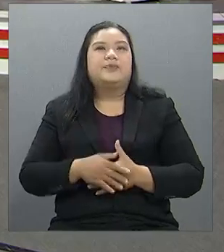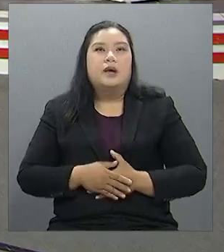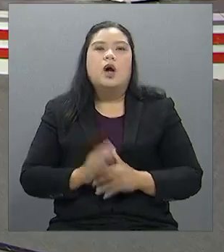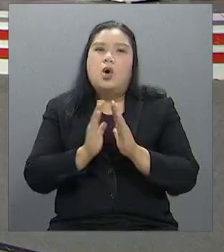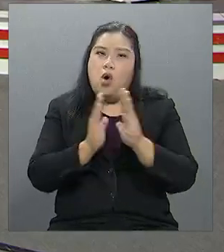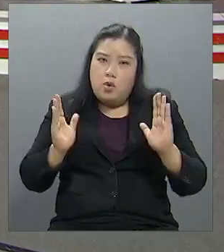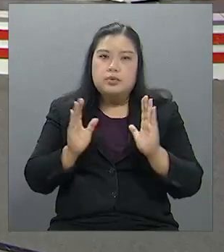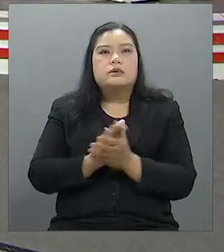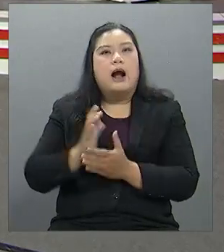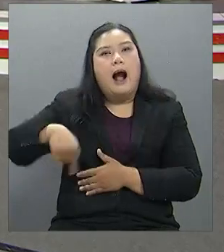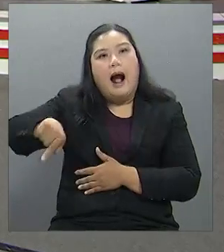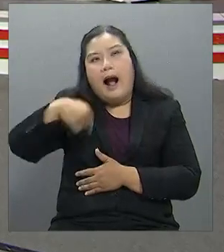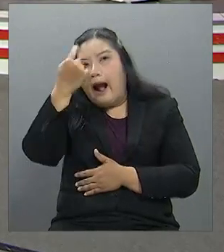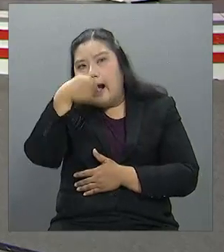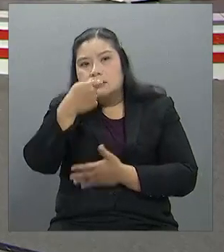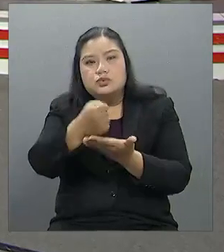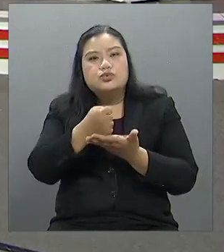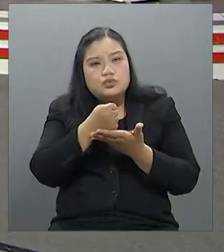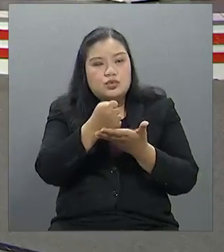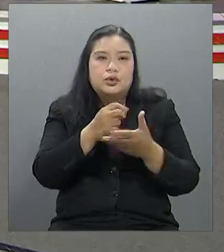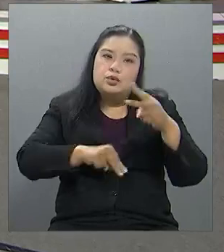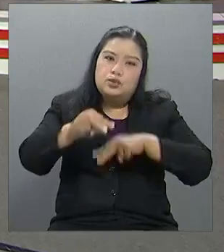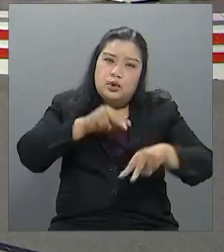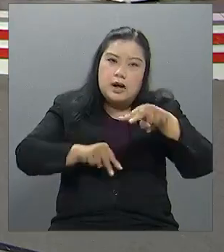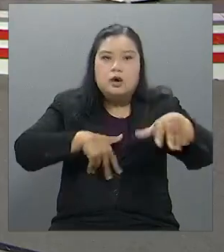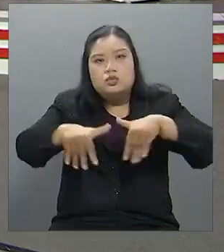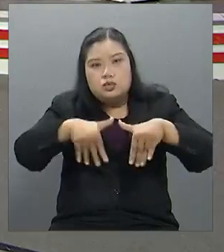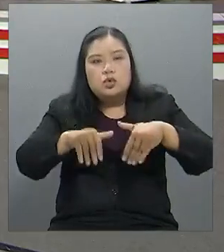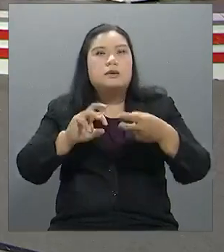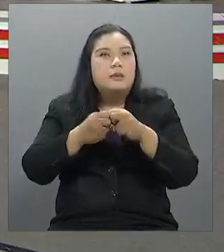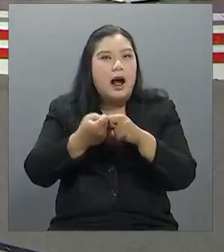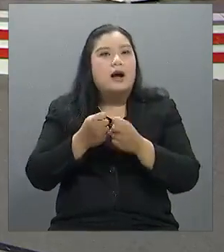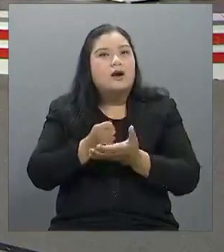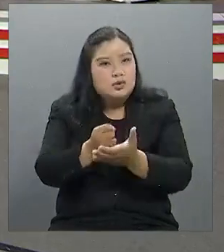ยวข้องที่ลงไปดูแลให้กับชาวบ้านที่รับความเดือดร้อนเดี๋ยวพรุ่งนี้เจอกันใหม่ครับพี่ยุ้ยครับ จ้า ขอบคุณครับ